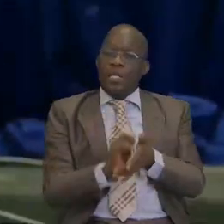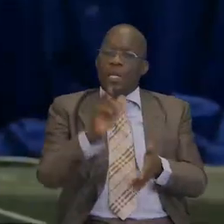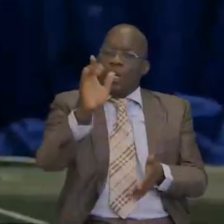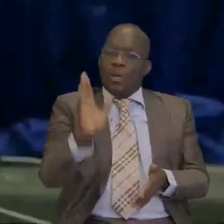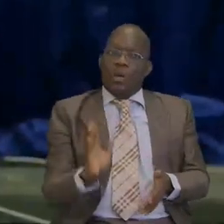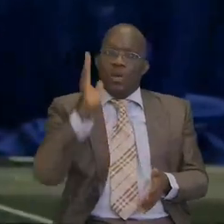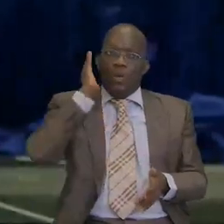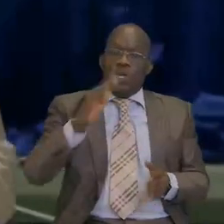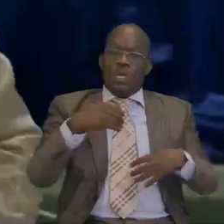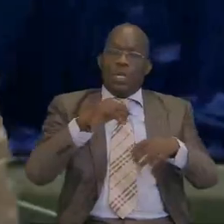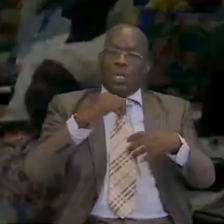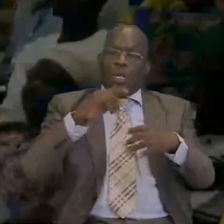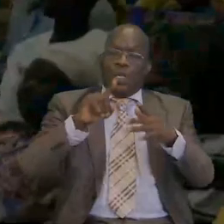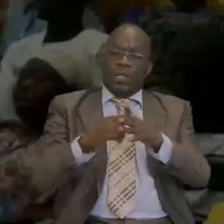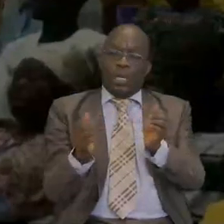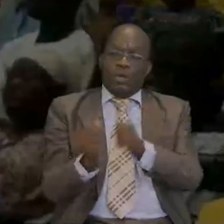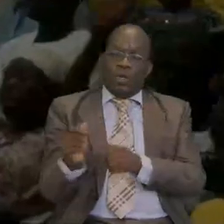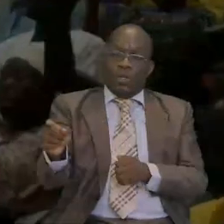toi aujourd'hui.